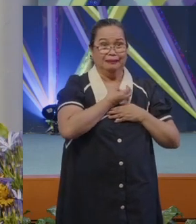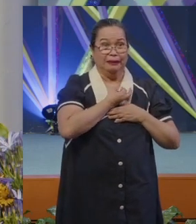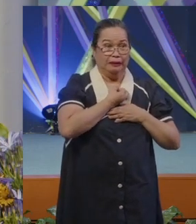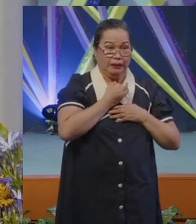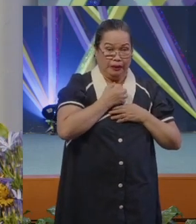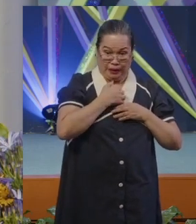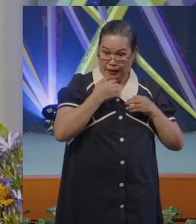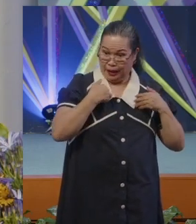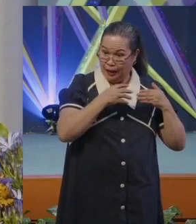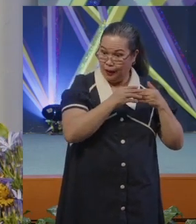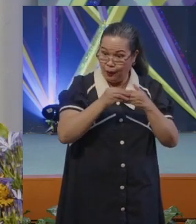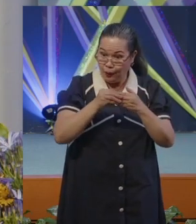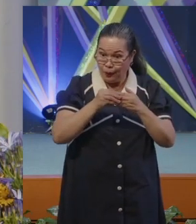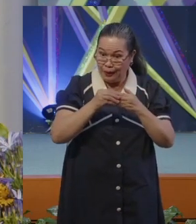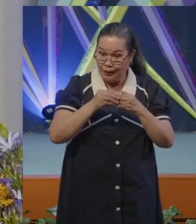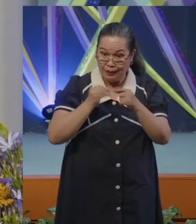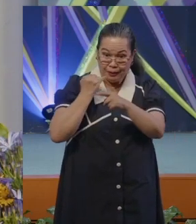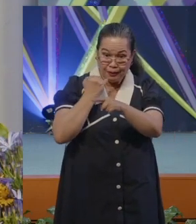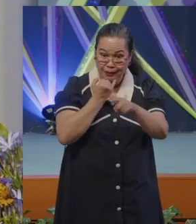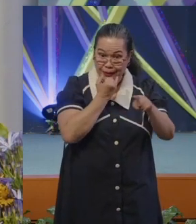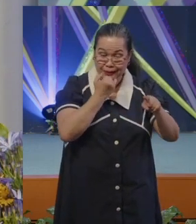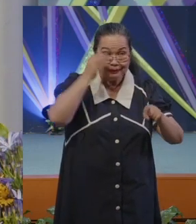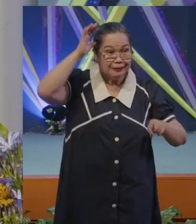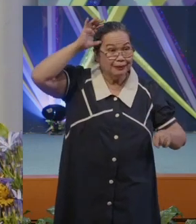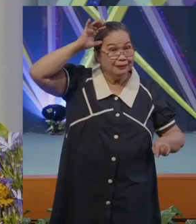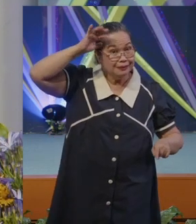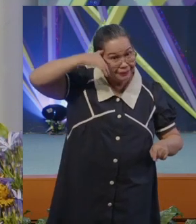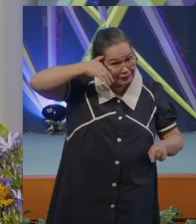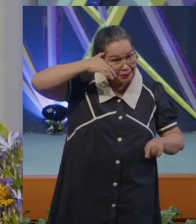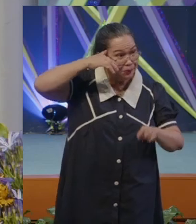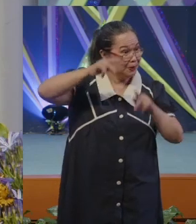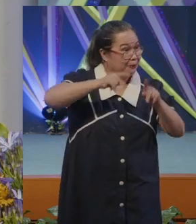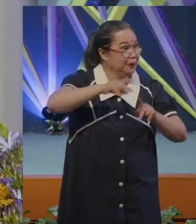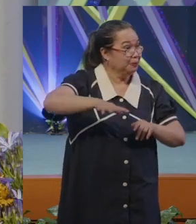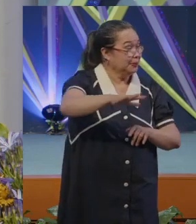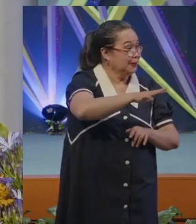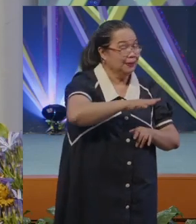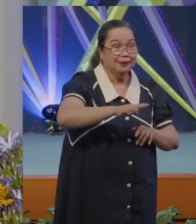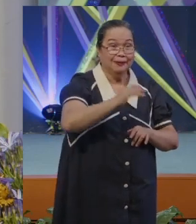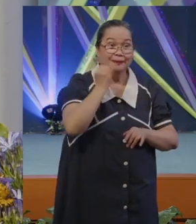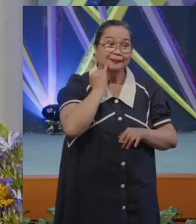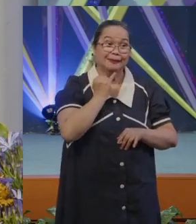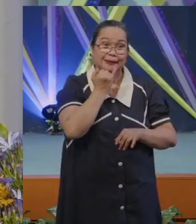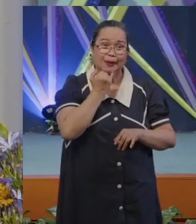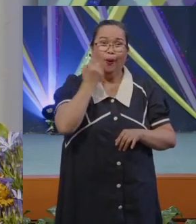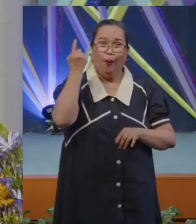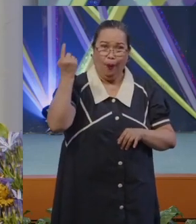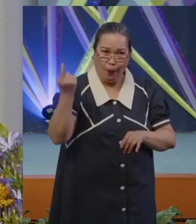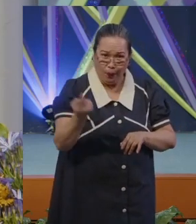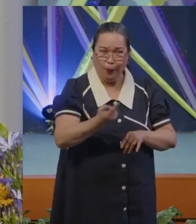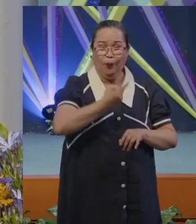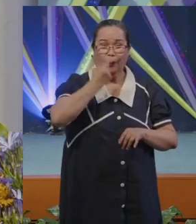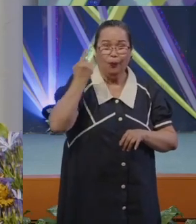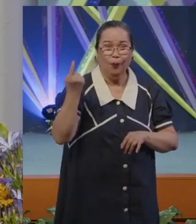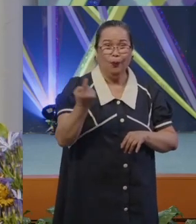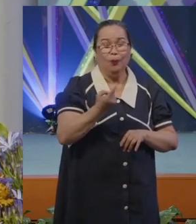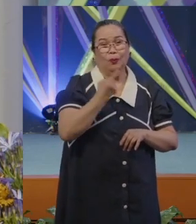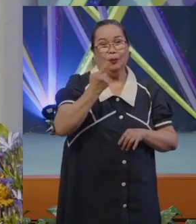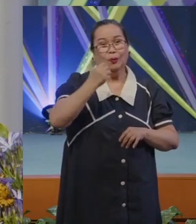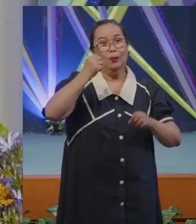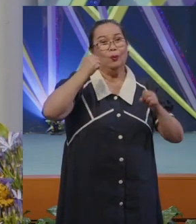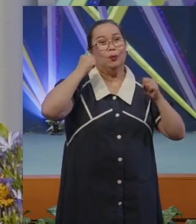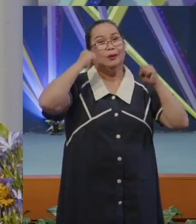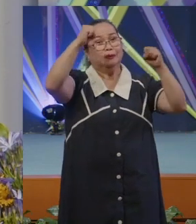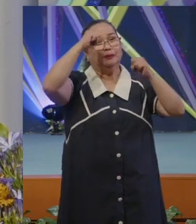pamumunuan ay ang Israel. Ang matigas na ulo na Israel. Na palaging